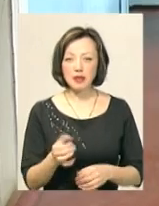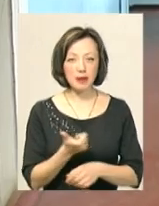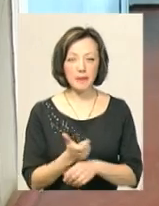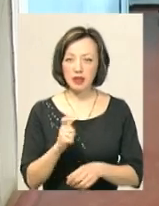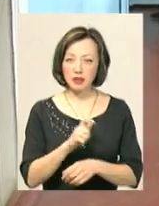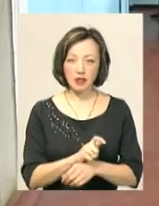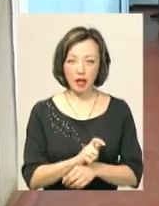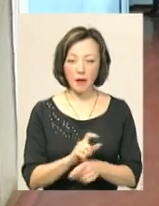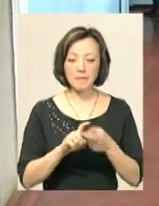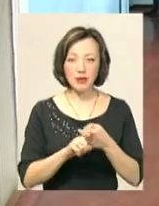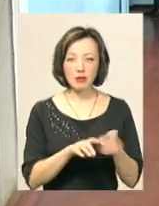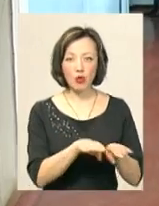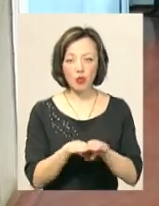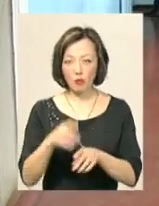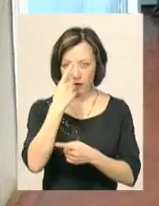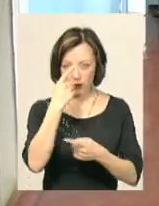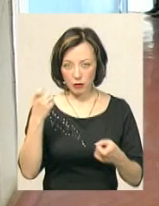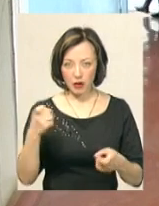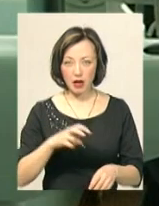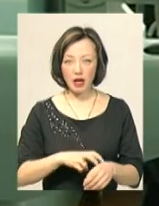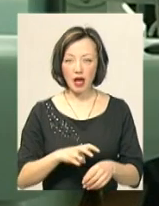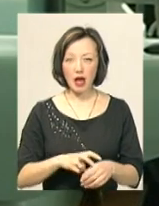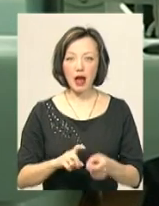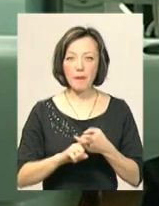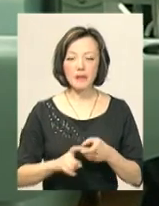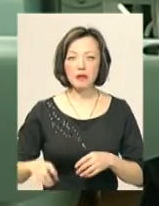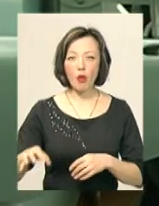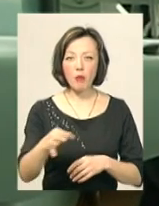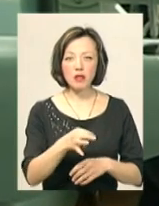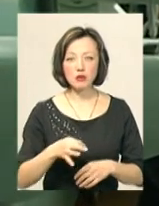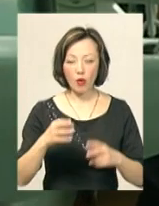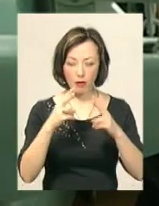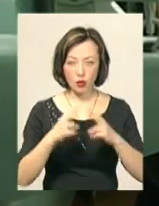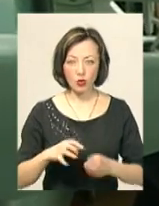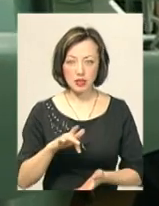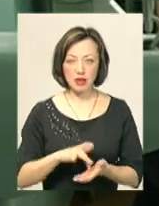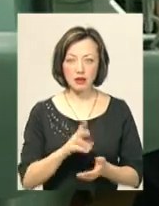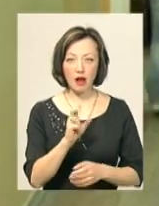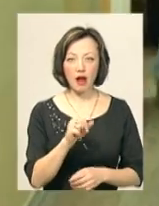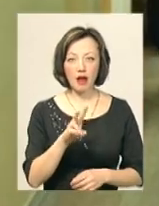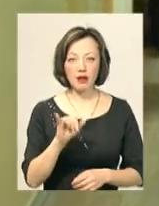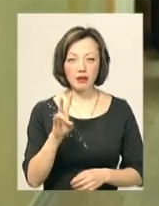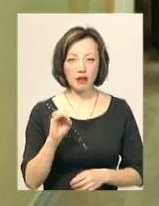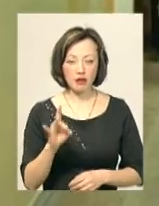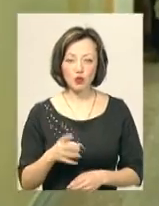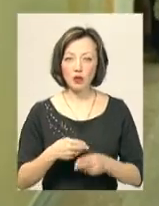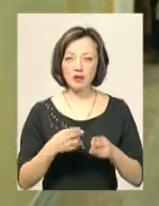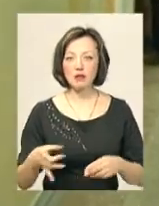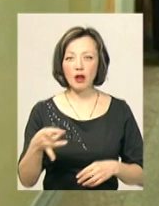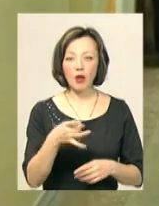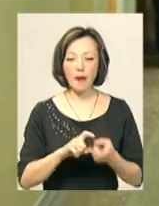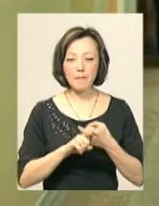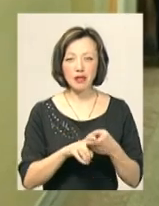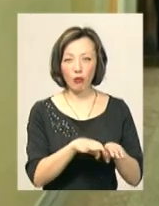не перетинає під порогу. Про це повідомила лікар-епідеміолог обласного лабораторного центру Лариса Калінар. У Дунаєвецькому районі